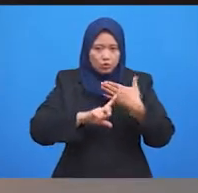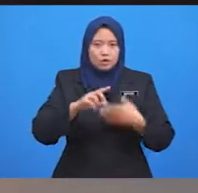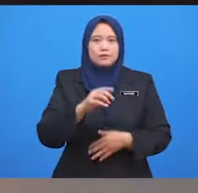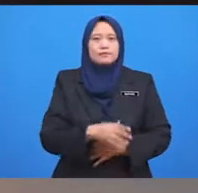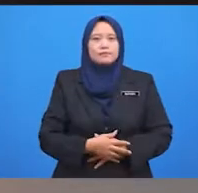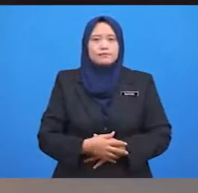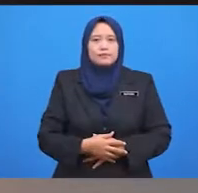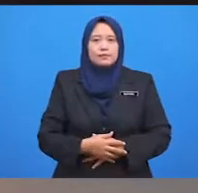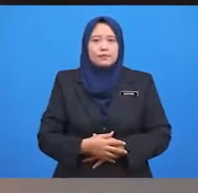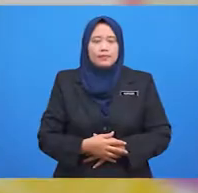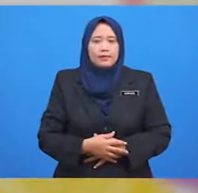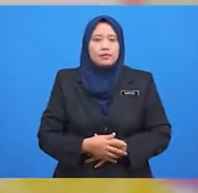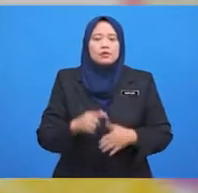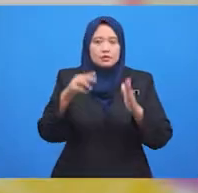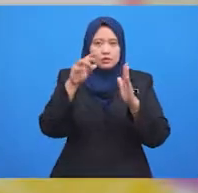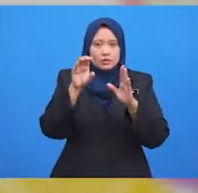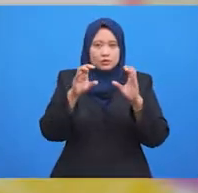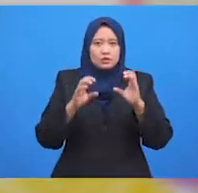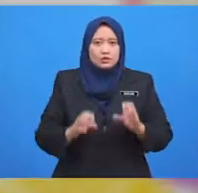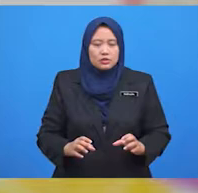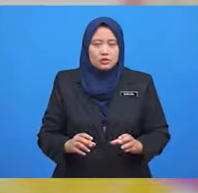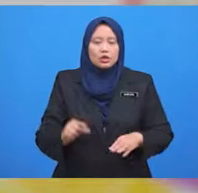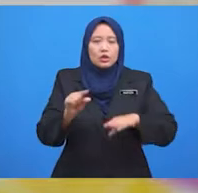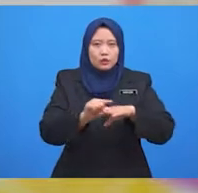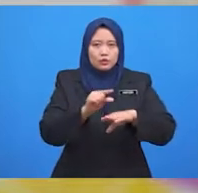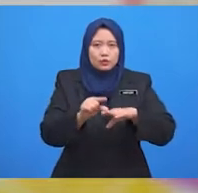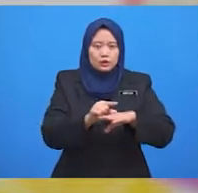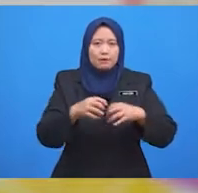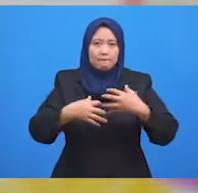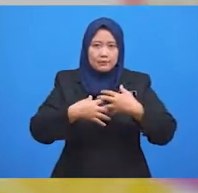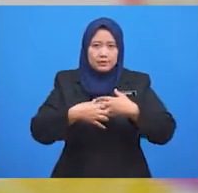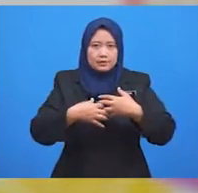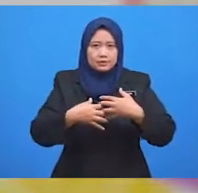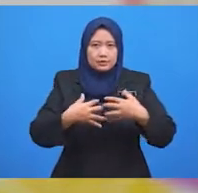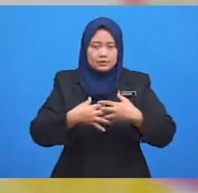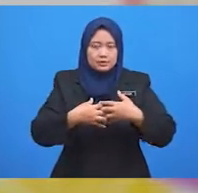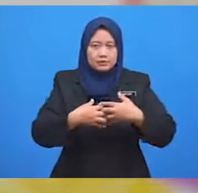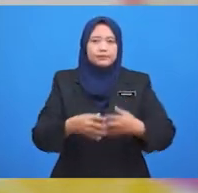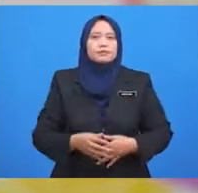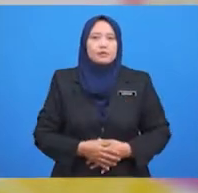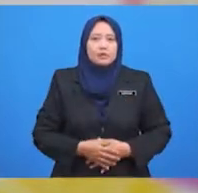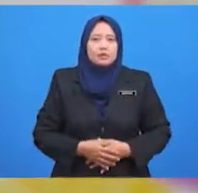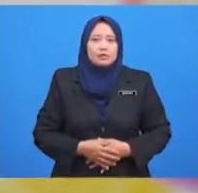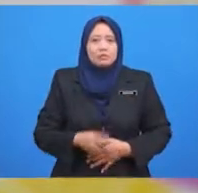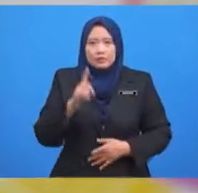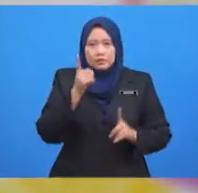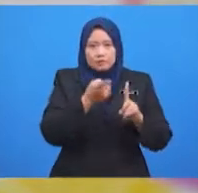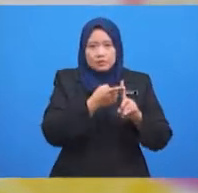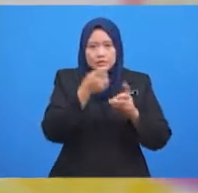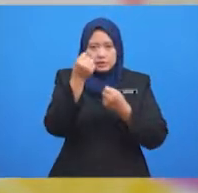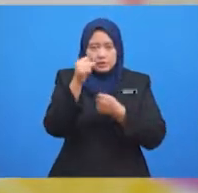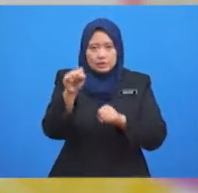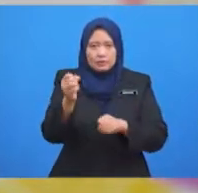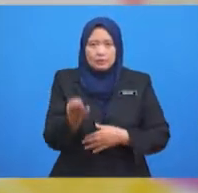Prosedur penggunaan mesin. 1. Sediakan bahan, alatan dan mesin.